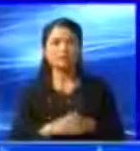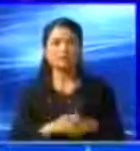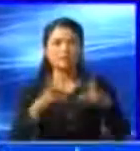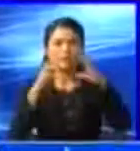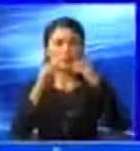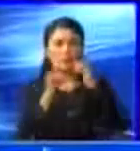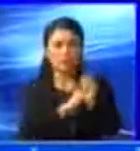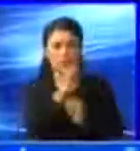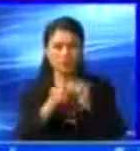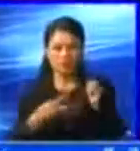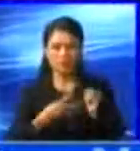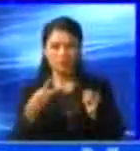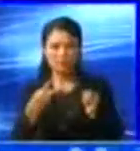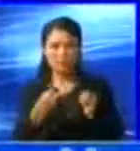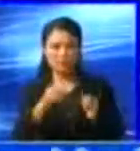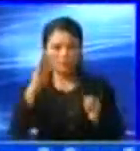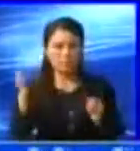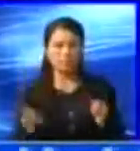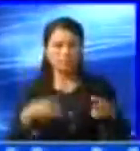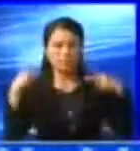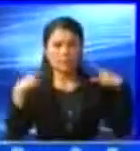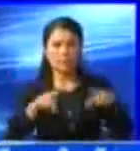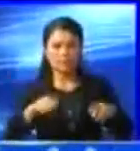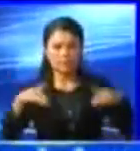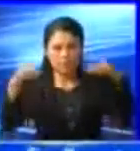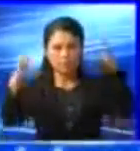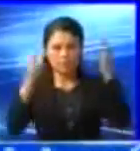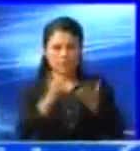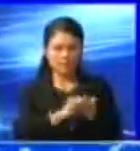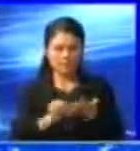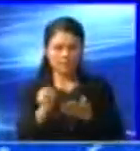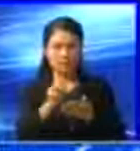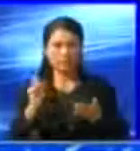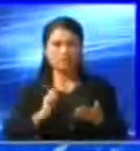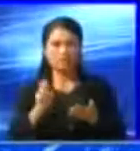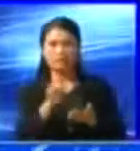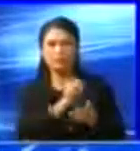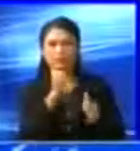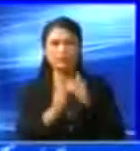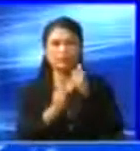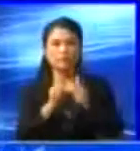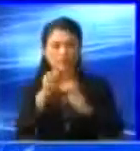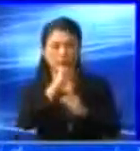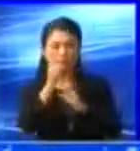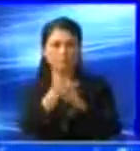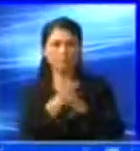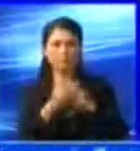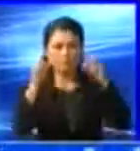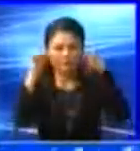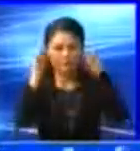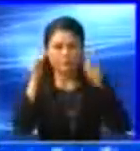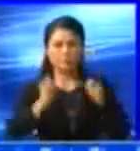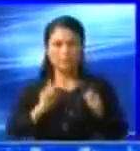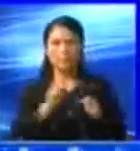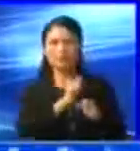ច្ចប្រជុំអន្តរជាតិទាំងពីរនេះត្រូវបានការអញ្ជើញជាអធិបតីពីសំណាក់ឯកឧត្តមបណ្ឌិតម៉ុកម៉ារ៉េតទេសរដ្ឋមន្ត្រីរដ្ឋមន្ត្រីក្រសួងបរិស្ថានឯកឧត្តមបណ្ឌិតម៉ុក